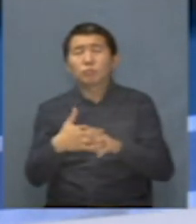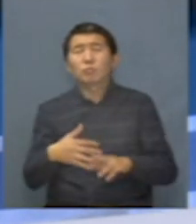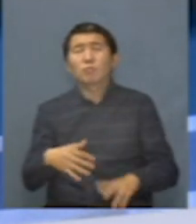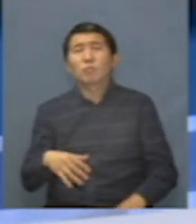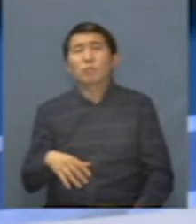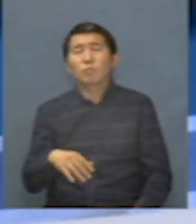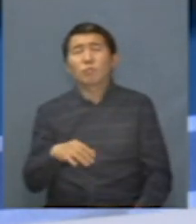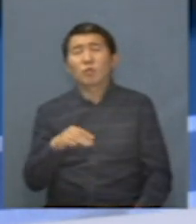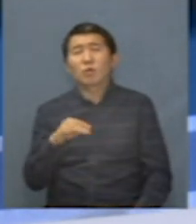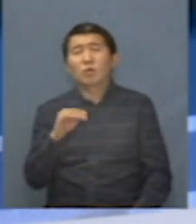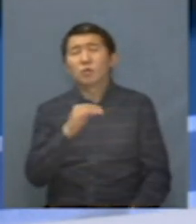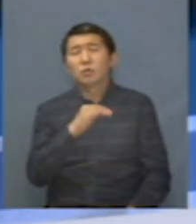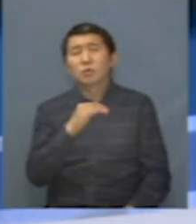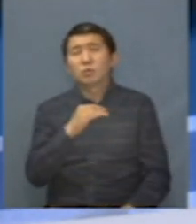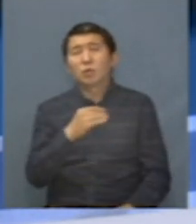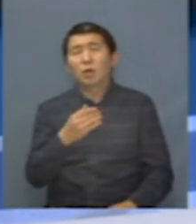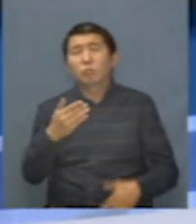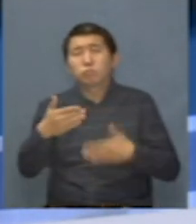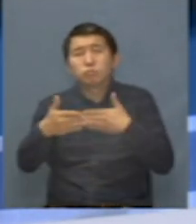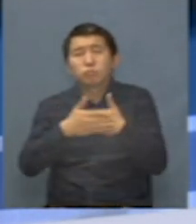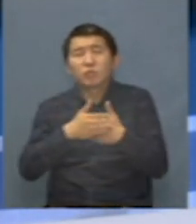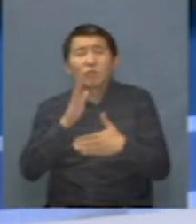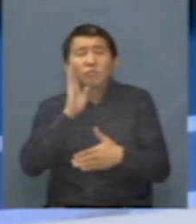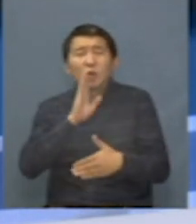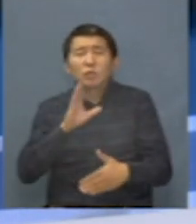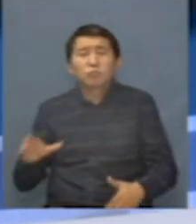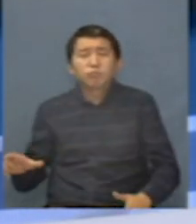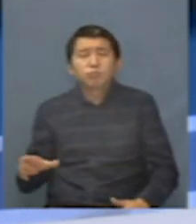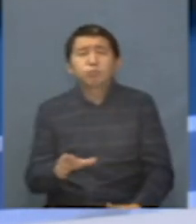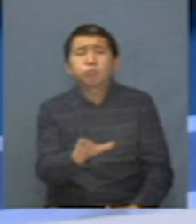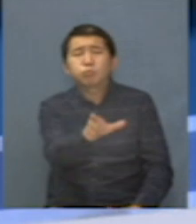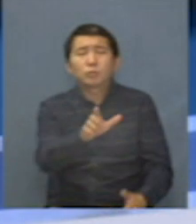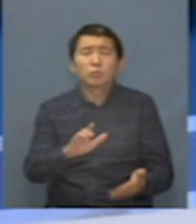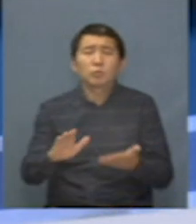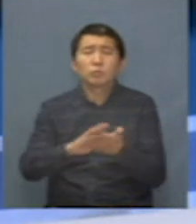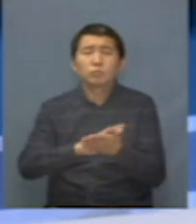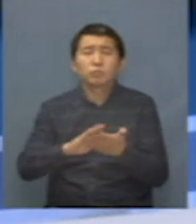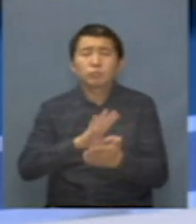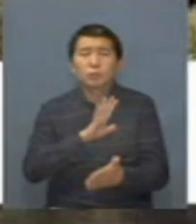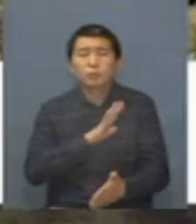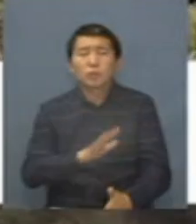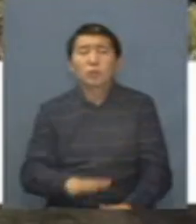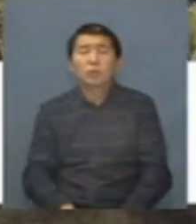бастаулардың көзін ашты. Бабадан қалған игі дәстүр қайта жаңғырғандай.